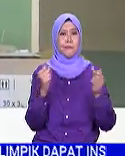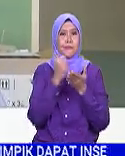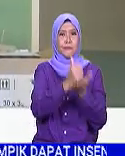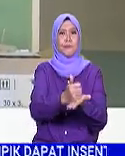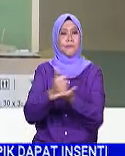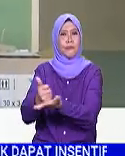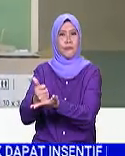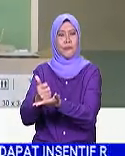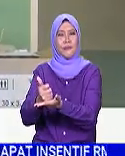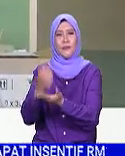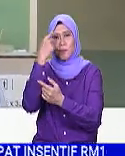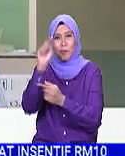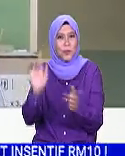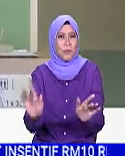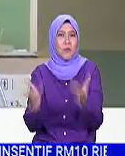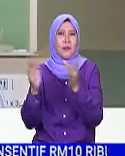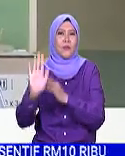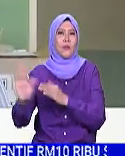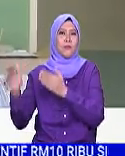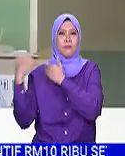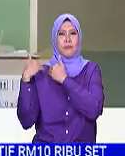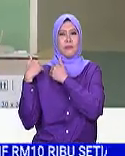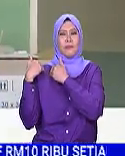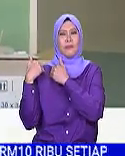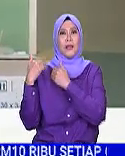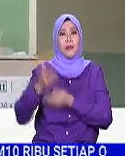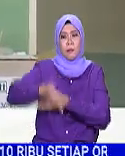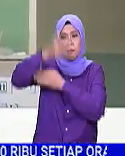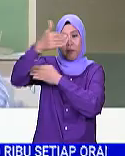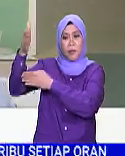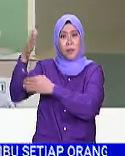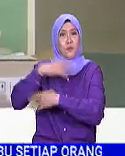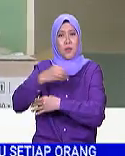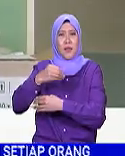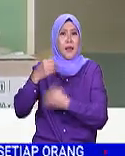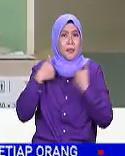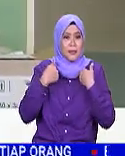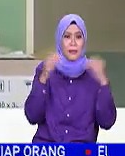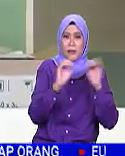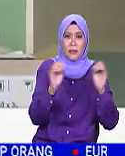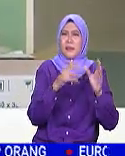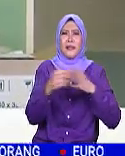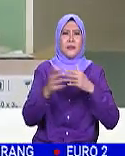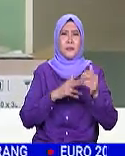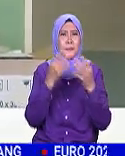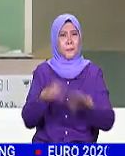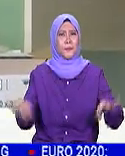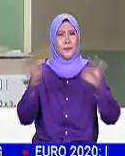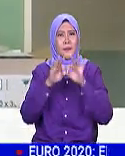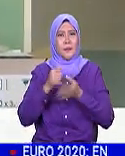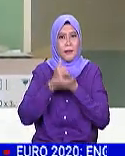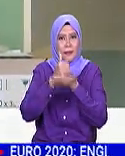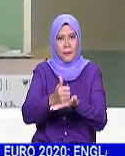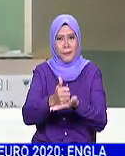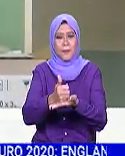Untuk meringankan beban nego sama ada bendera kita akan turun membantu asal kita